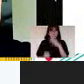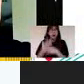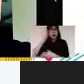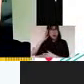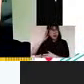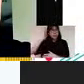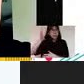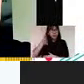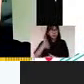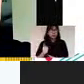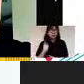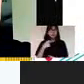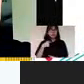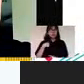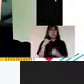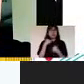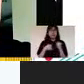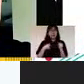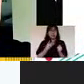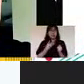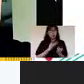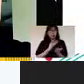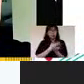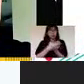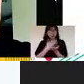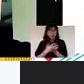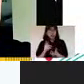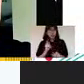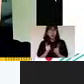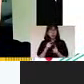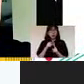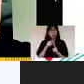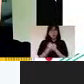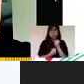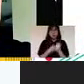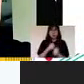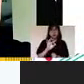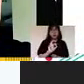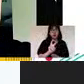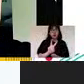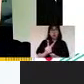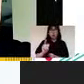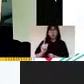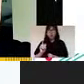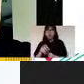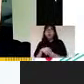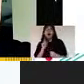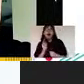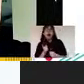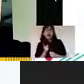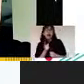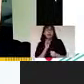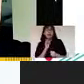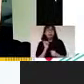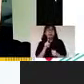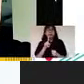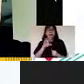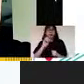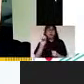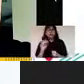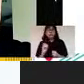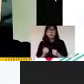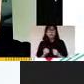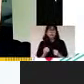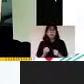saya share, di OVO itu ternyata tentu kita tidak bisa 100% ya, itu kan hanya Tuhan yang Maha